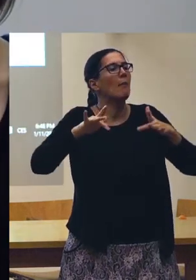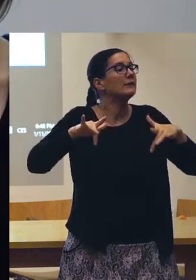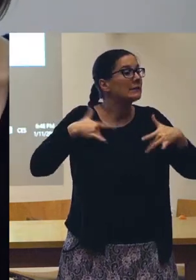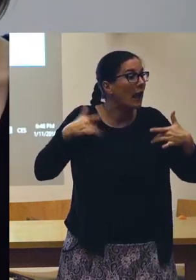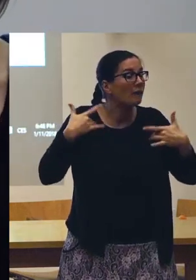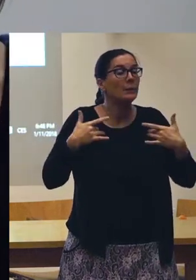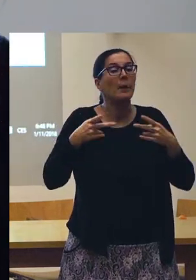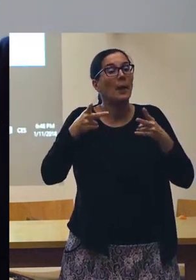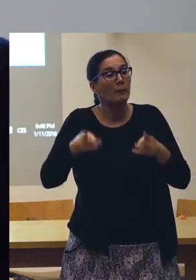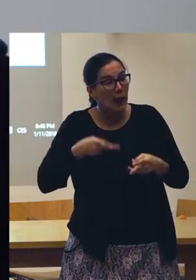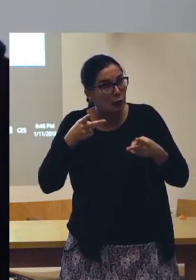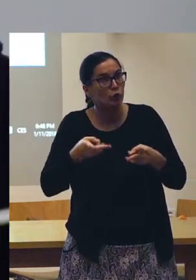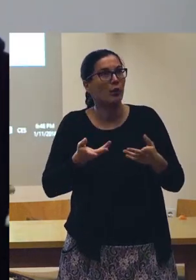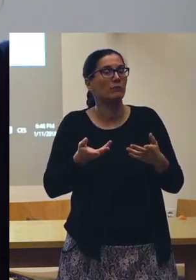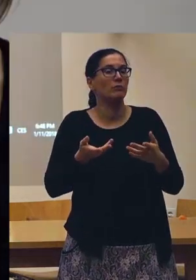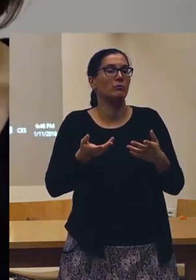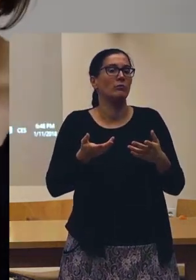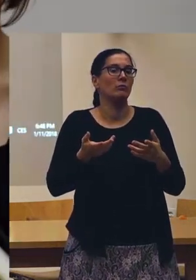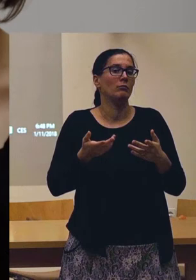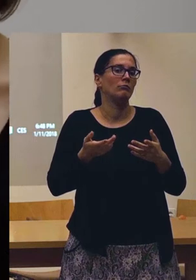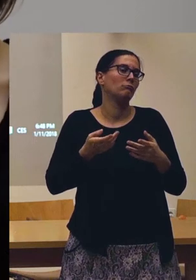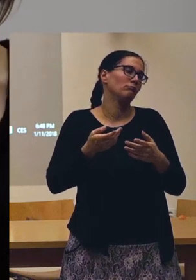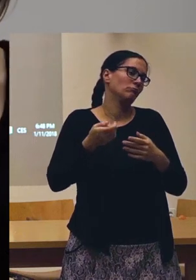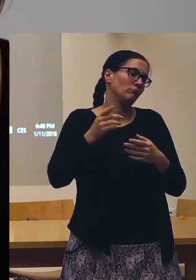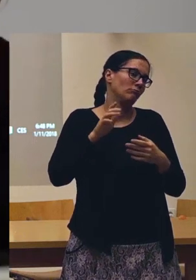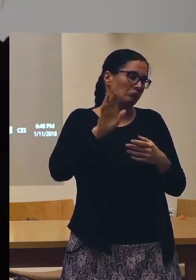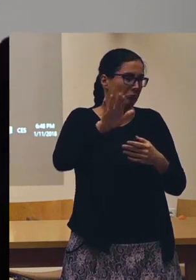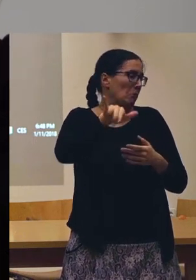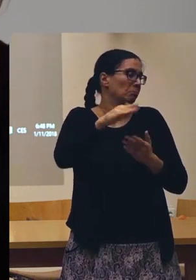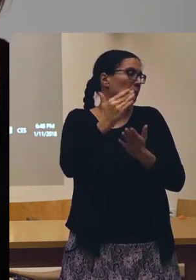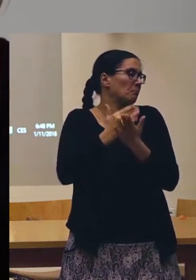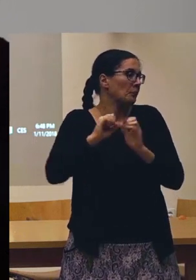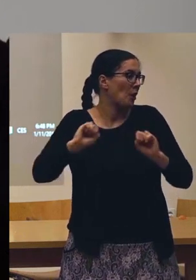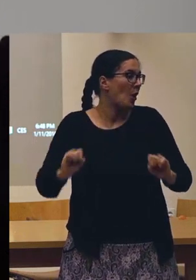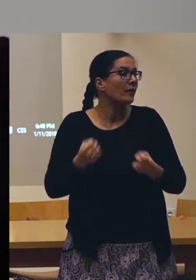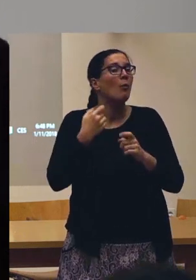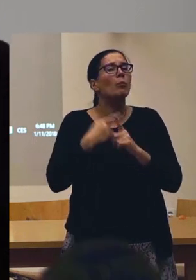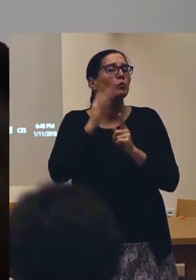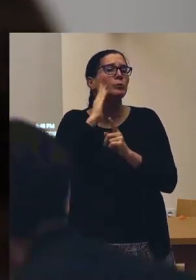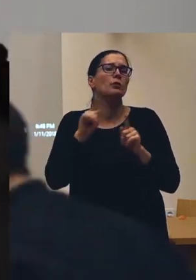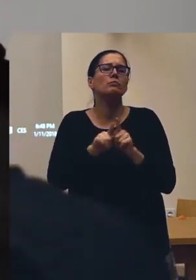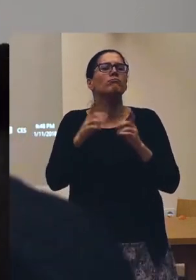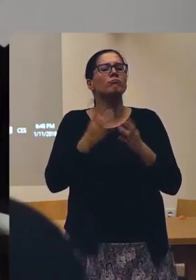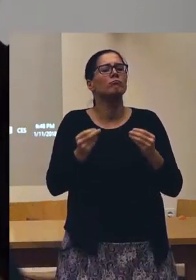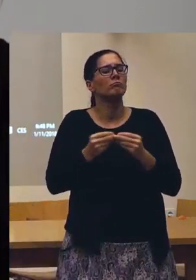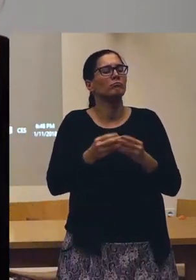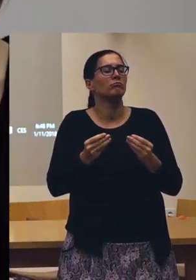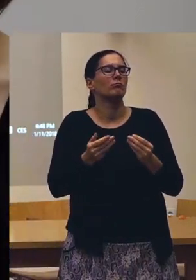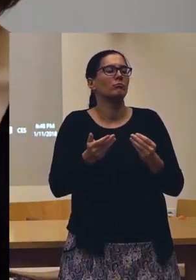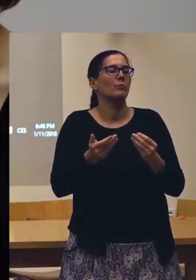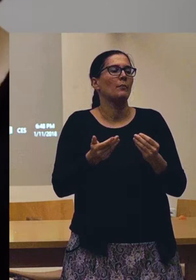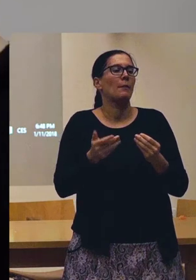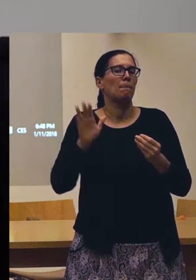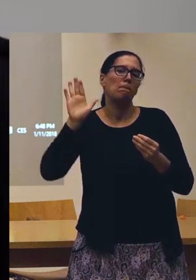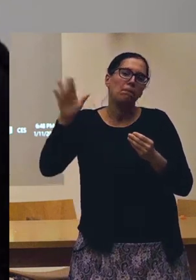péče a zakomponovali to především do svého programu, ale byla bych ráda, kdyby řekla vlastně i něco k tomu, jak